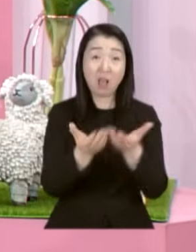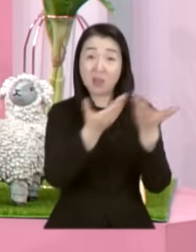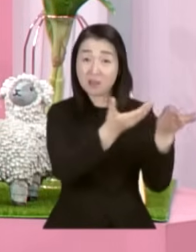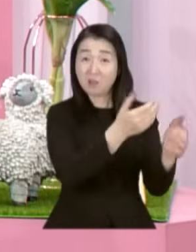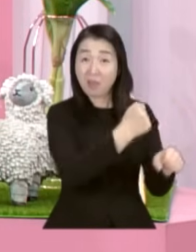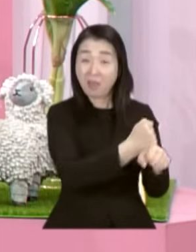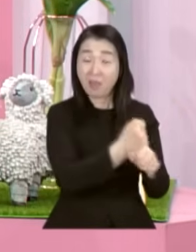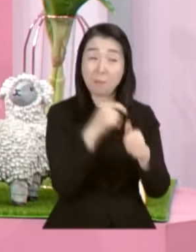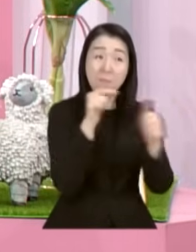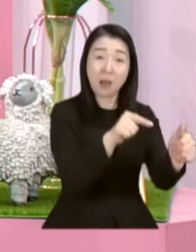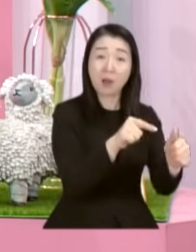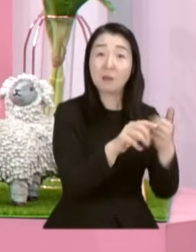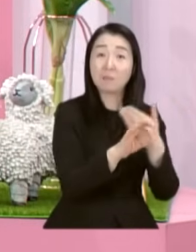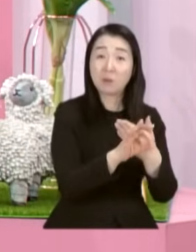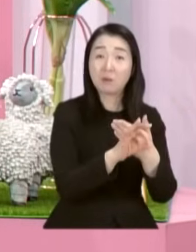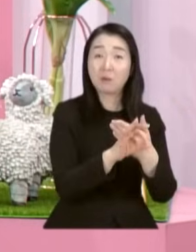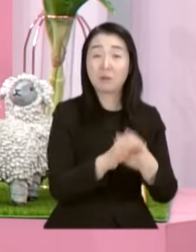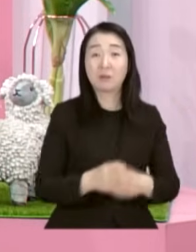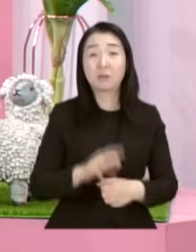되면 정말